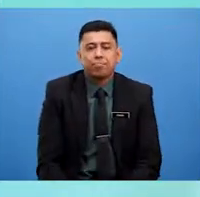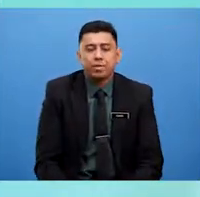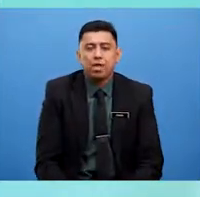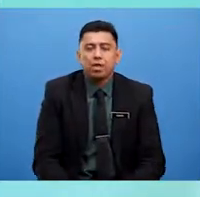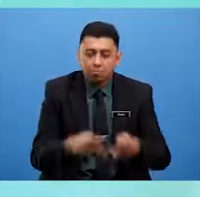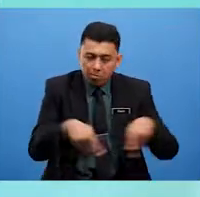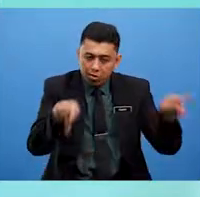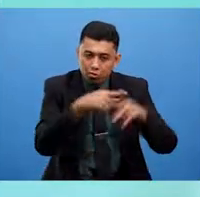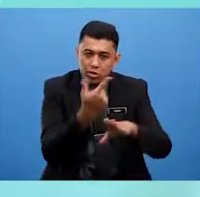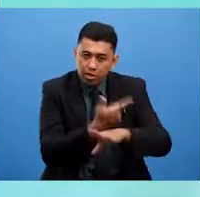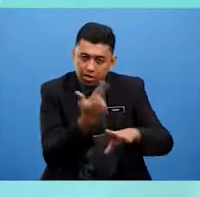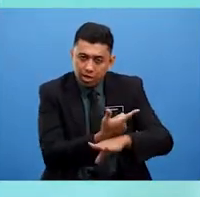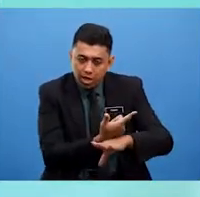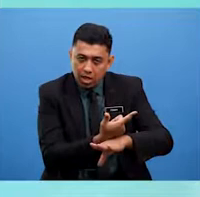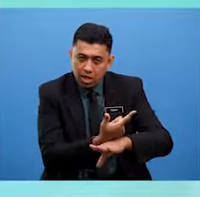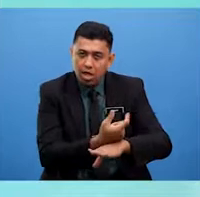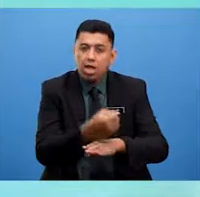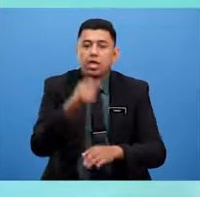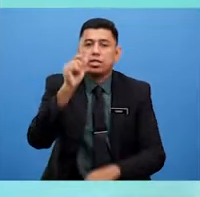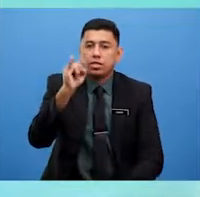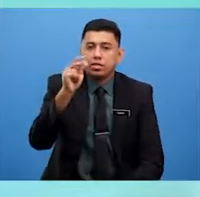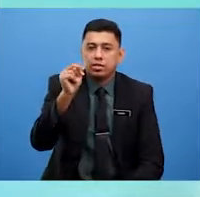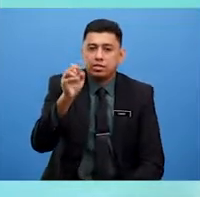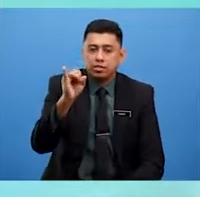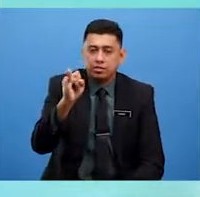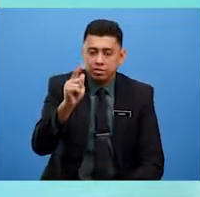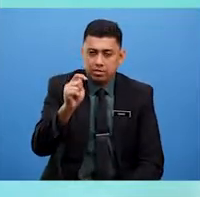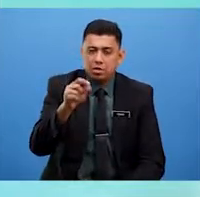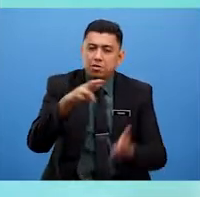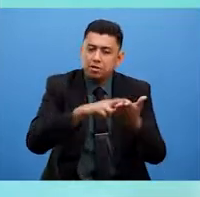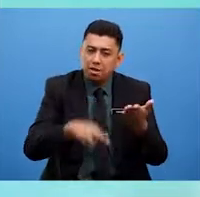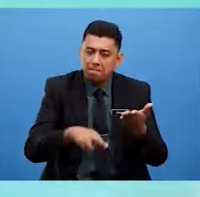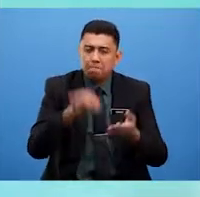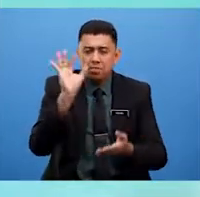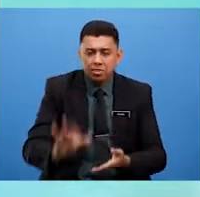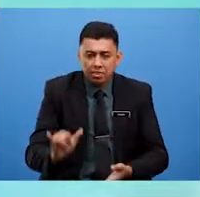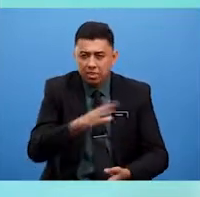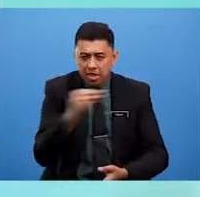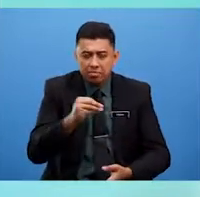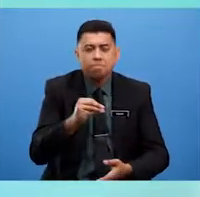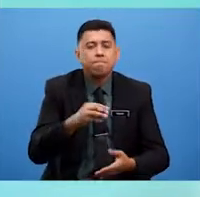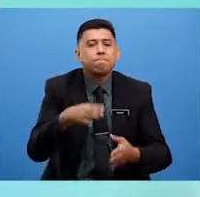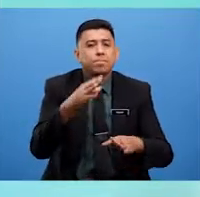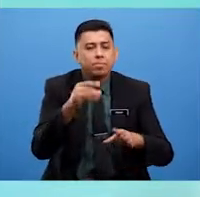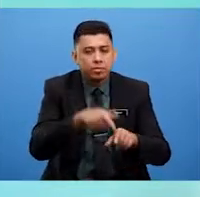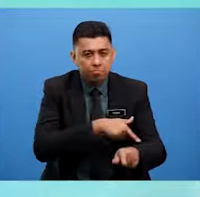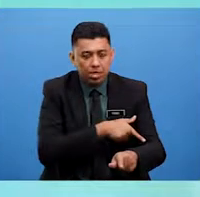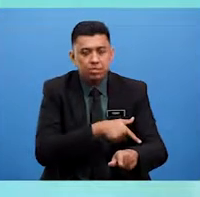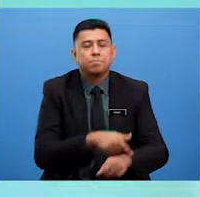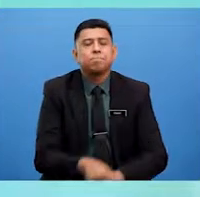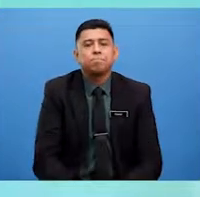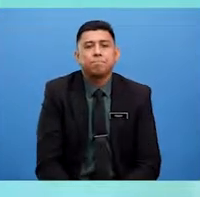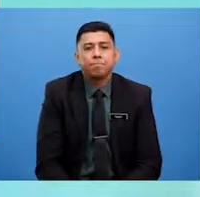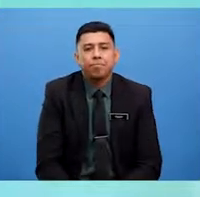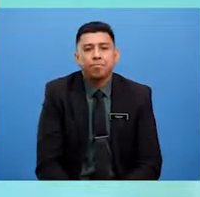memerlukan latihan intensiti rendah dengan jangka masa yang panjang. Seperti melakukan latihan long slow distance,